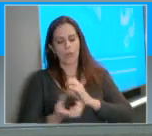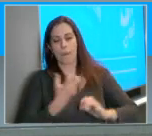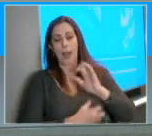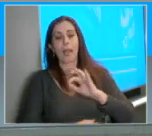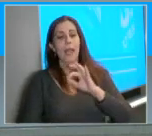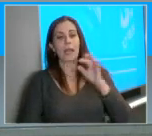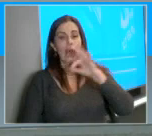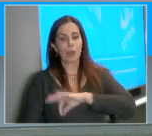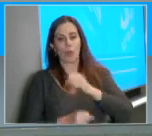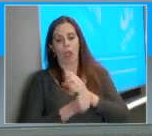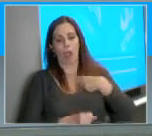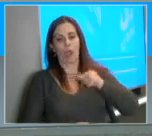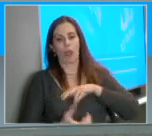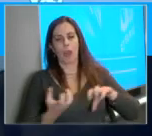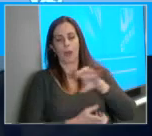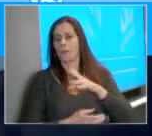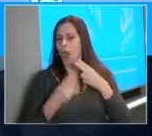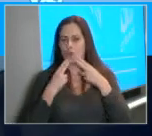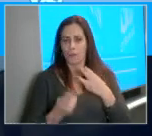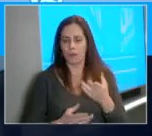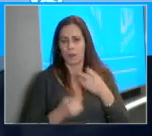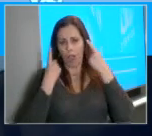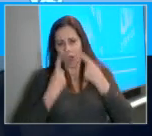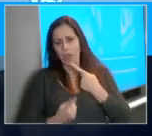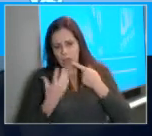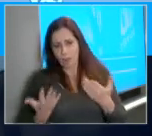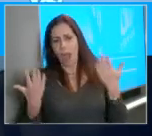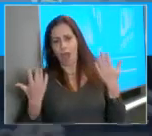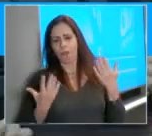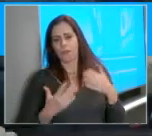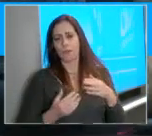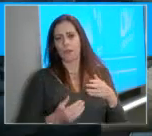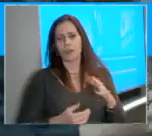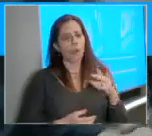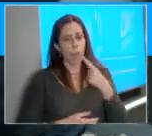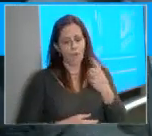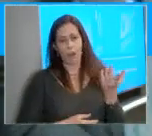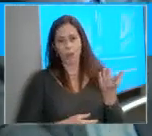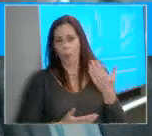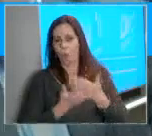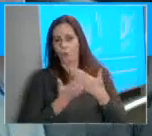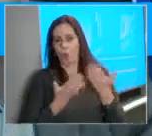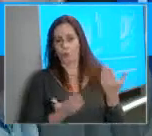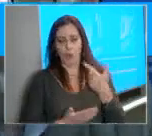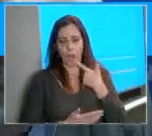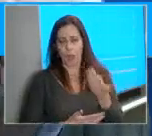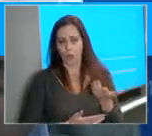לכאוס מוחלט. מה אתה אומר? אז יעקב אשר אומר, אתה יודע, בסך הכל מה אמרנו? אמרנו את העובדות, אמרנו